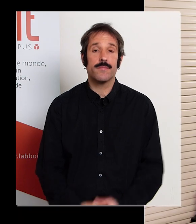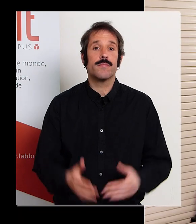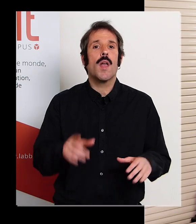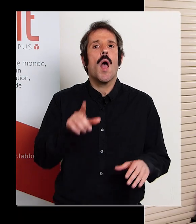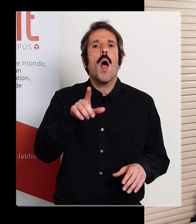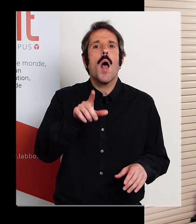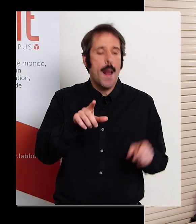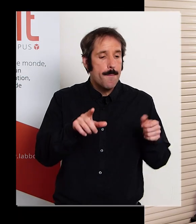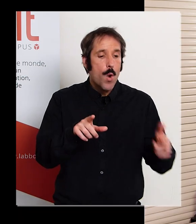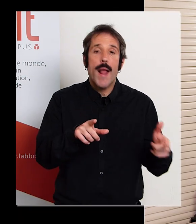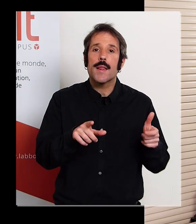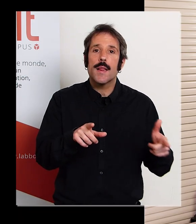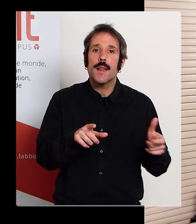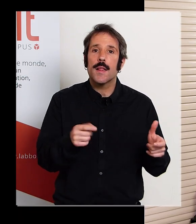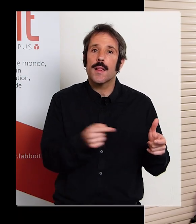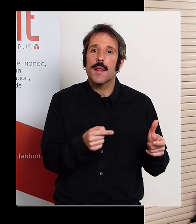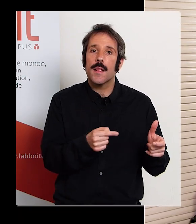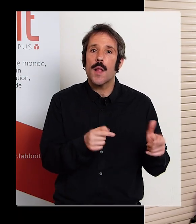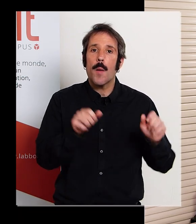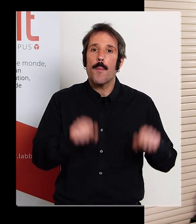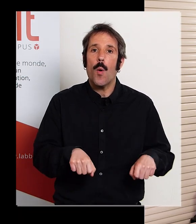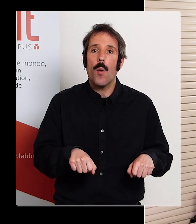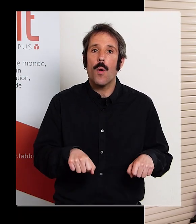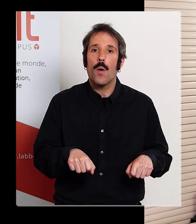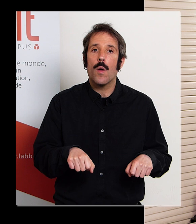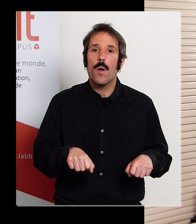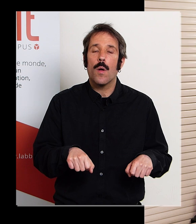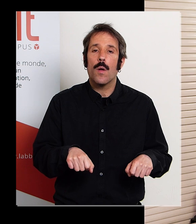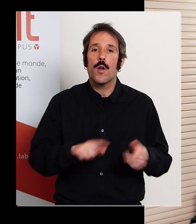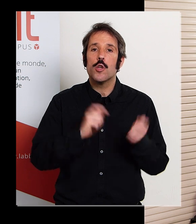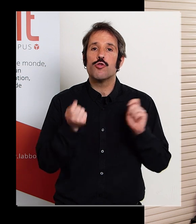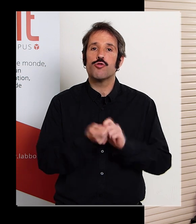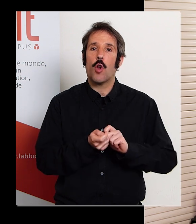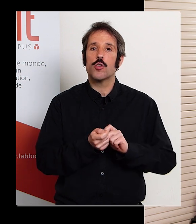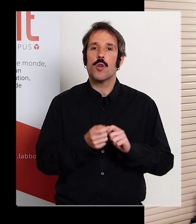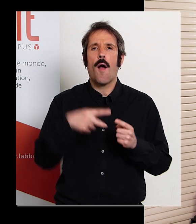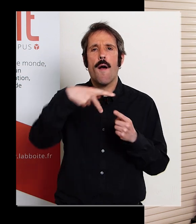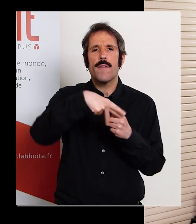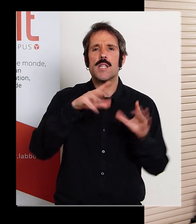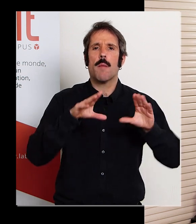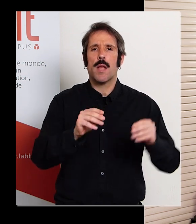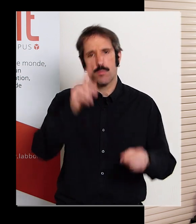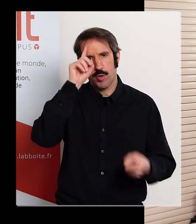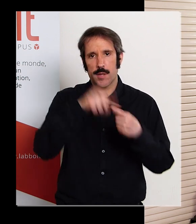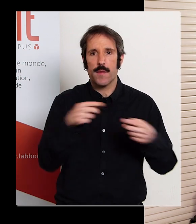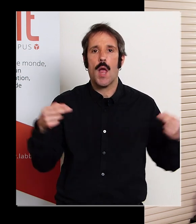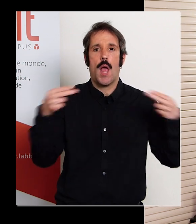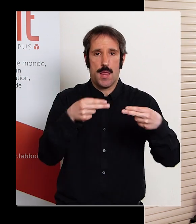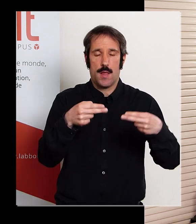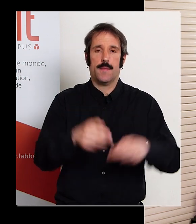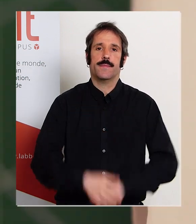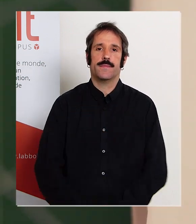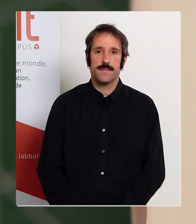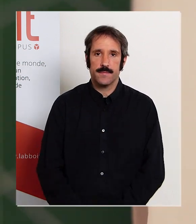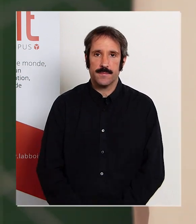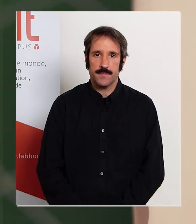Avec la molette sur le côté, vous pouvez modifier le positionnement de la flèche pour l'aligner à la lettre